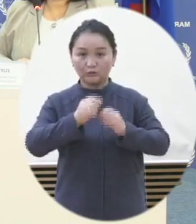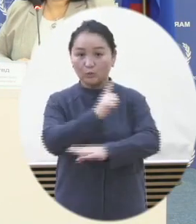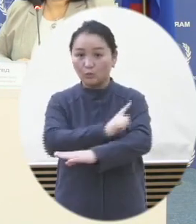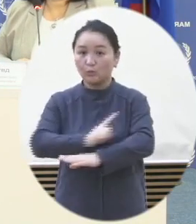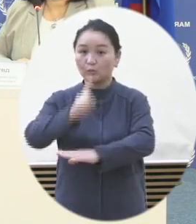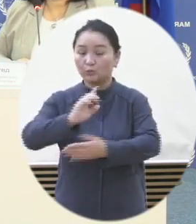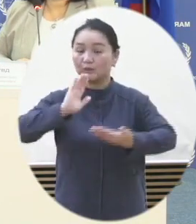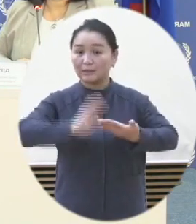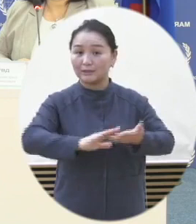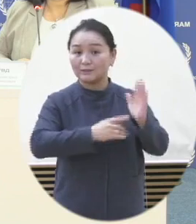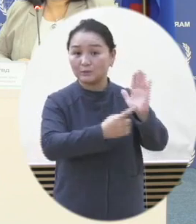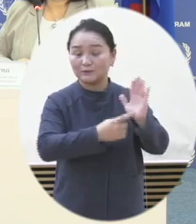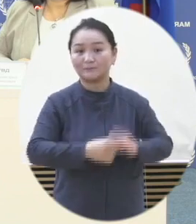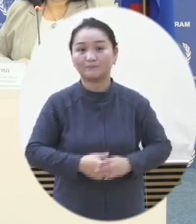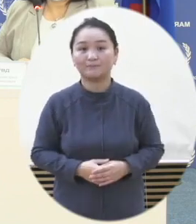танилцуулнаа.